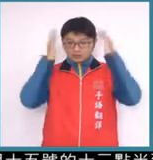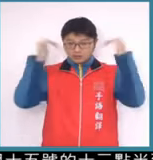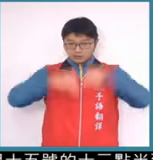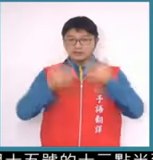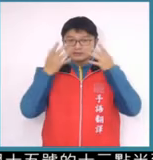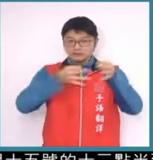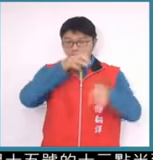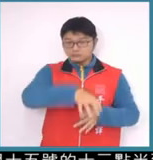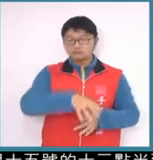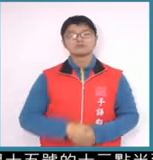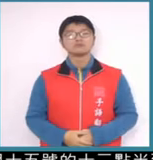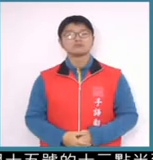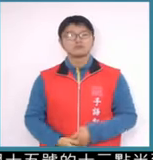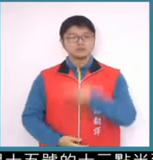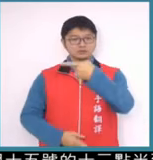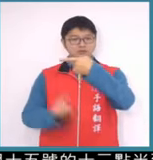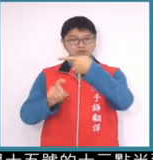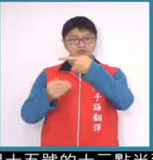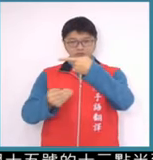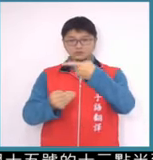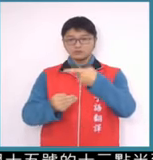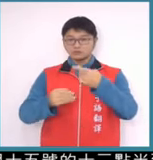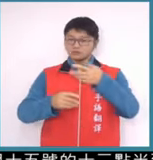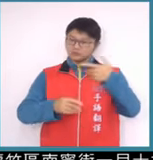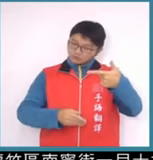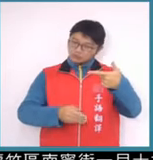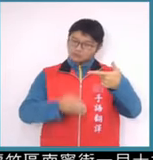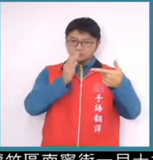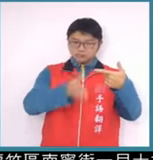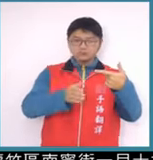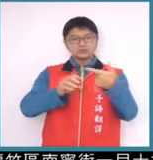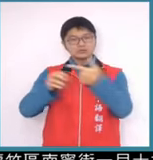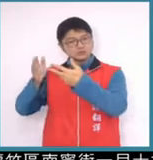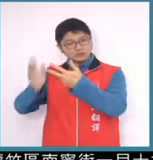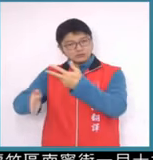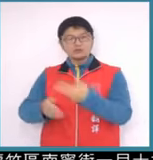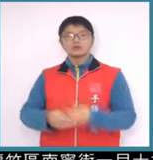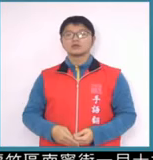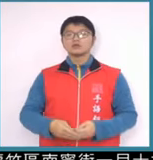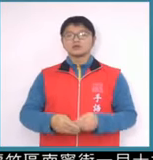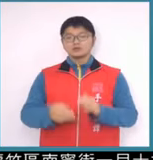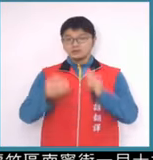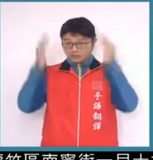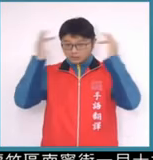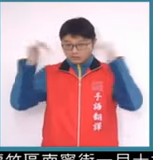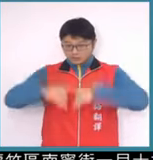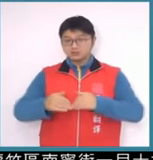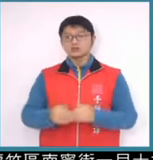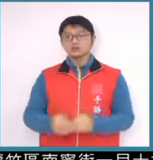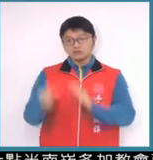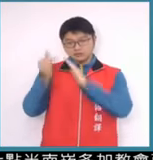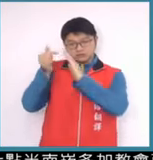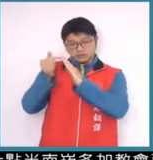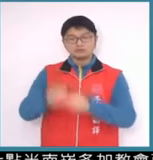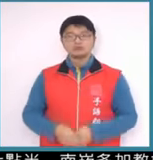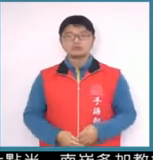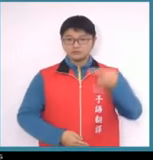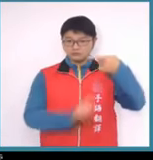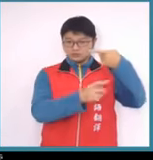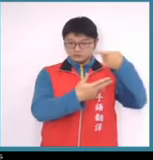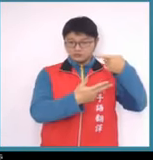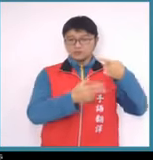街。1月16号的傍晚的6点到7点30，南崁多家教会芦竹区南福街100号。1月17号